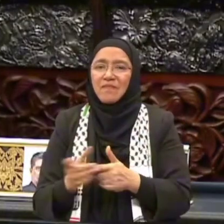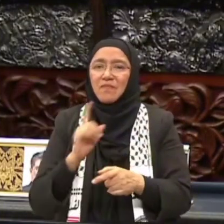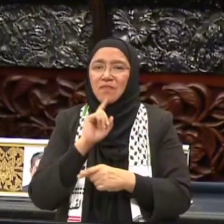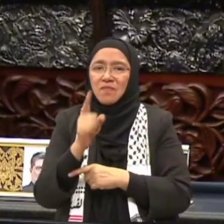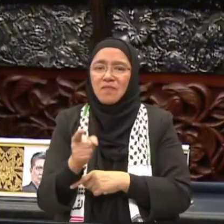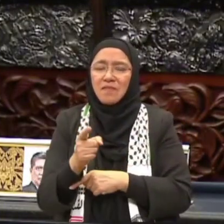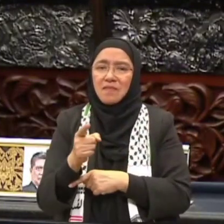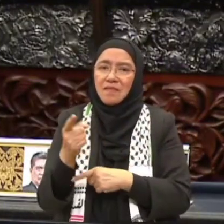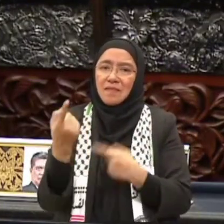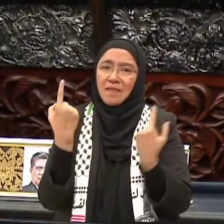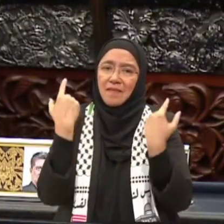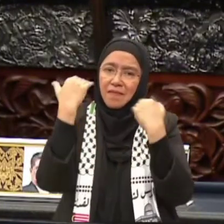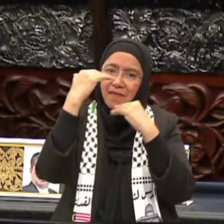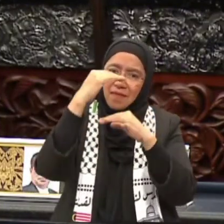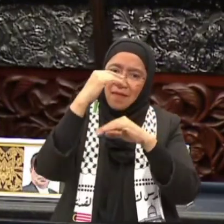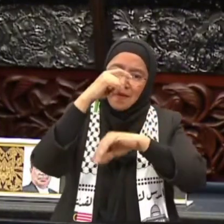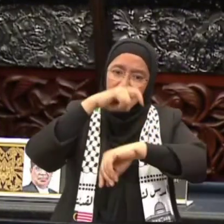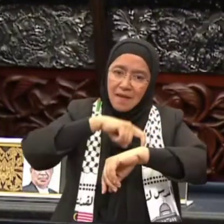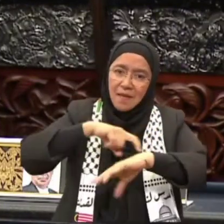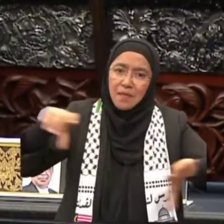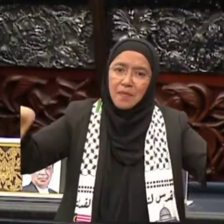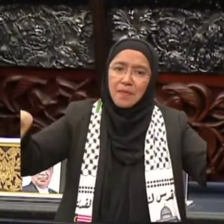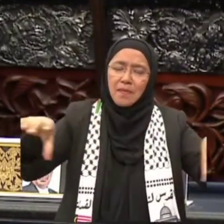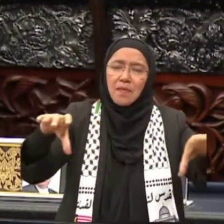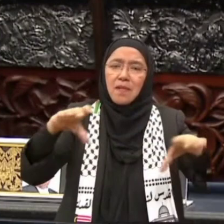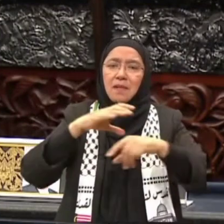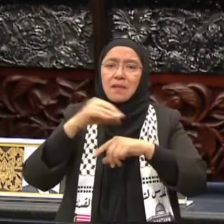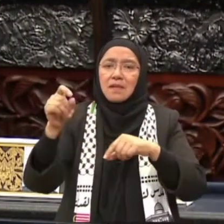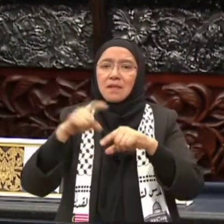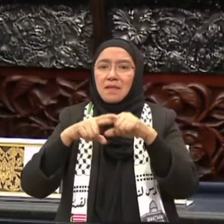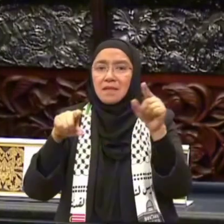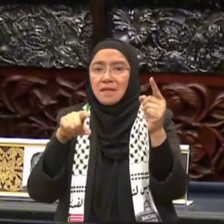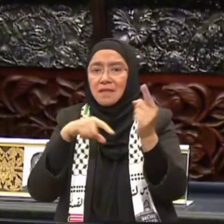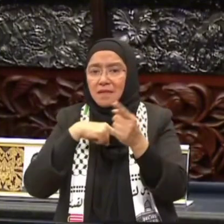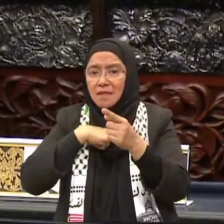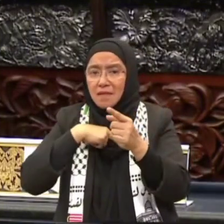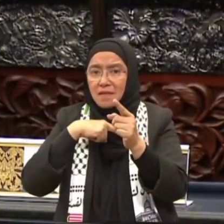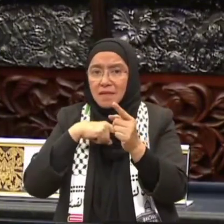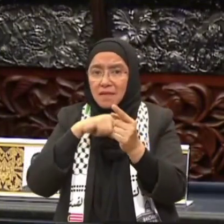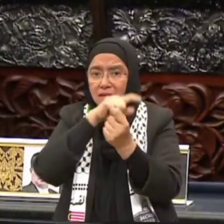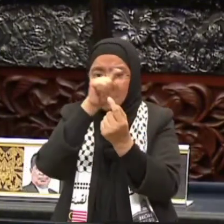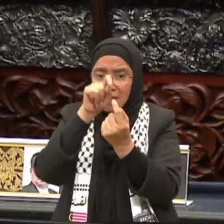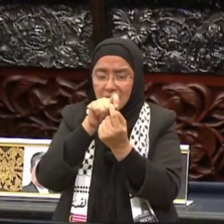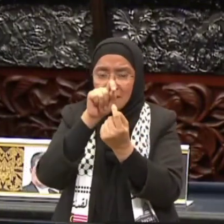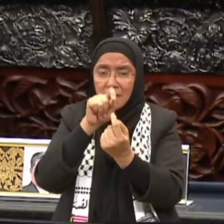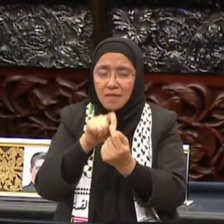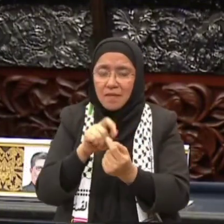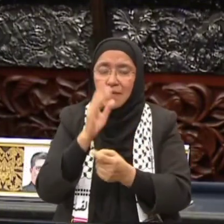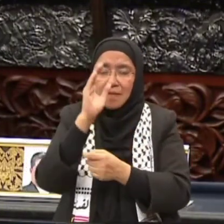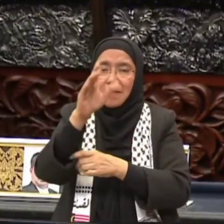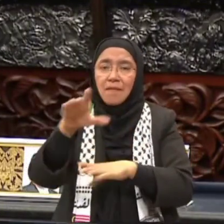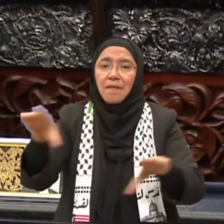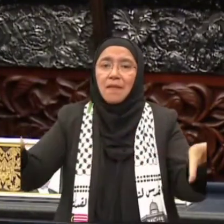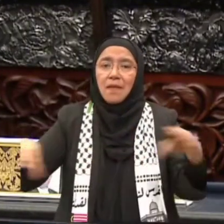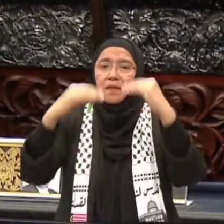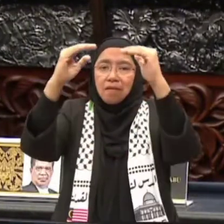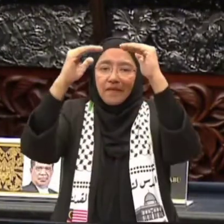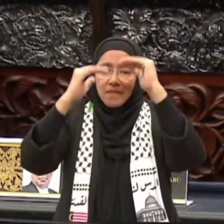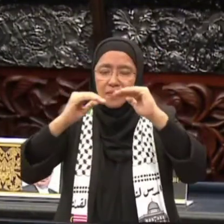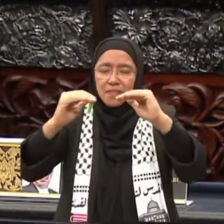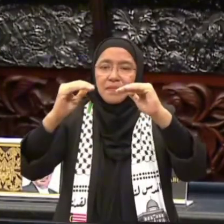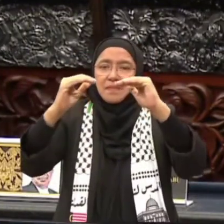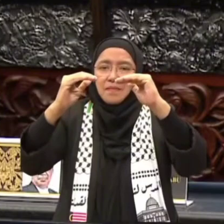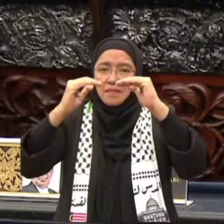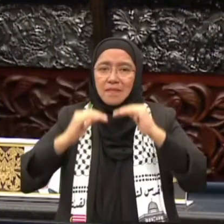mencabar, tapi insya-Allah akan diperjelaskan secara berperingkat seperti ini. Soalan kedua ialah